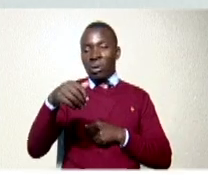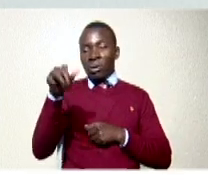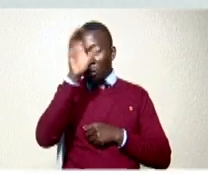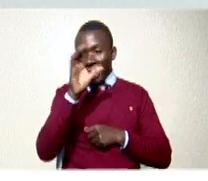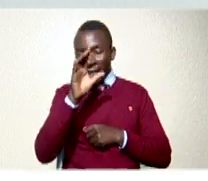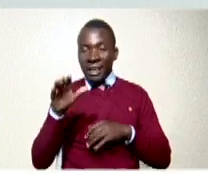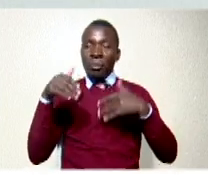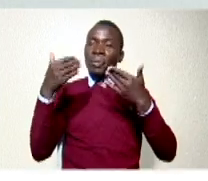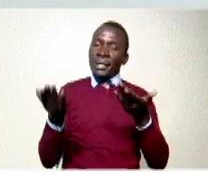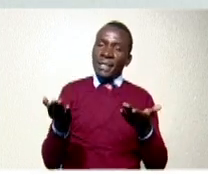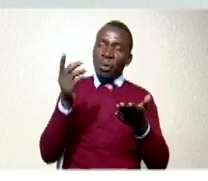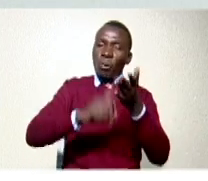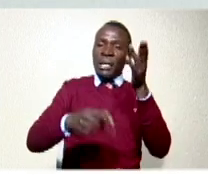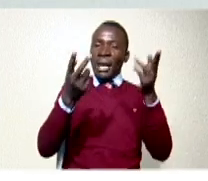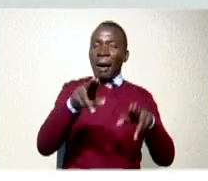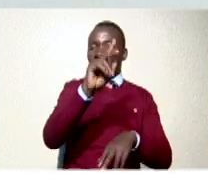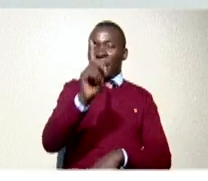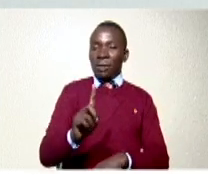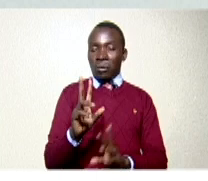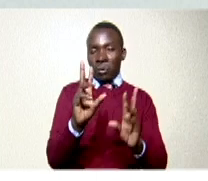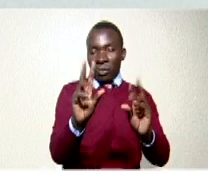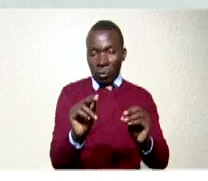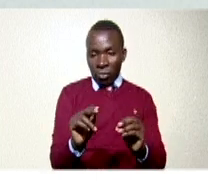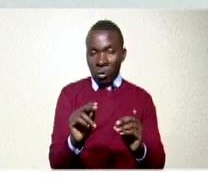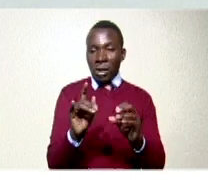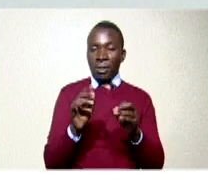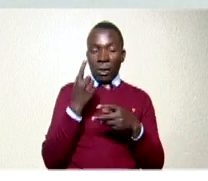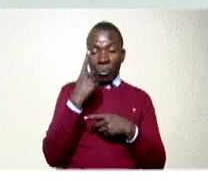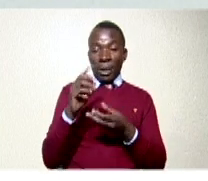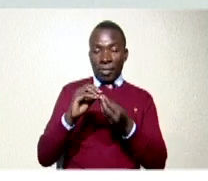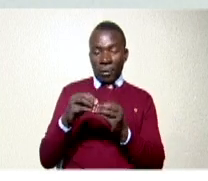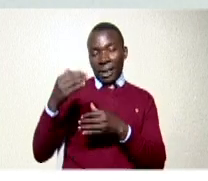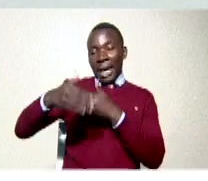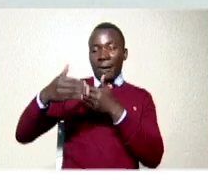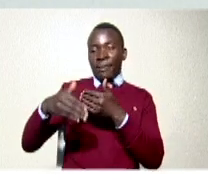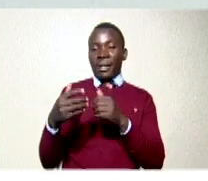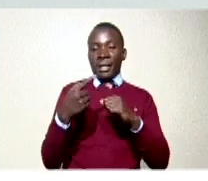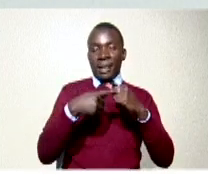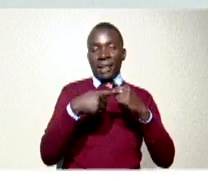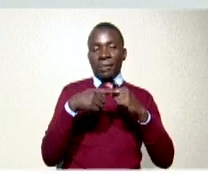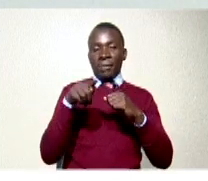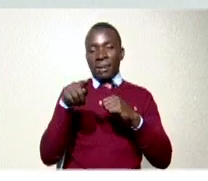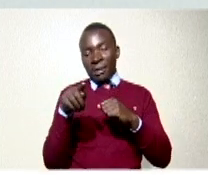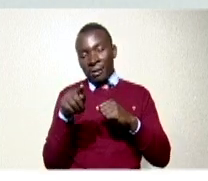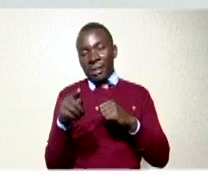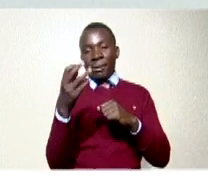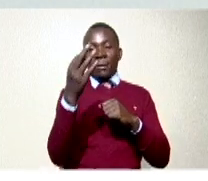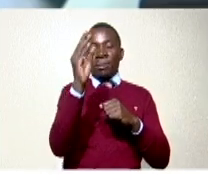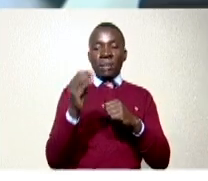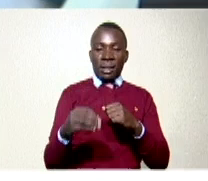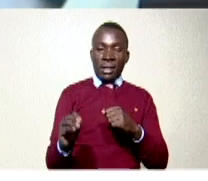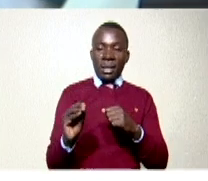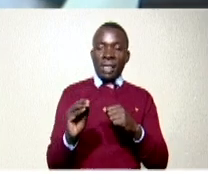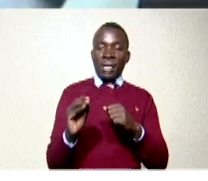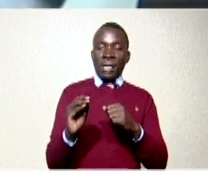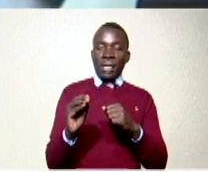kuko kuba tubona imibare ya hafi tubona ya 6.3% ku ijana n'ubundi bigaragaza ko